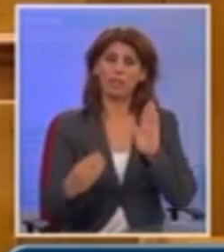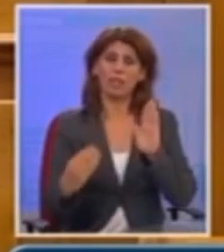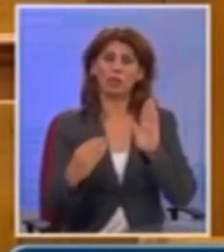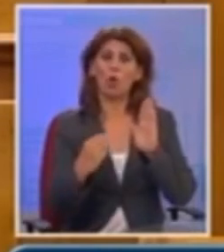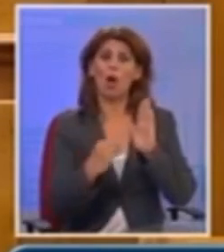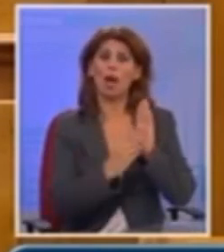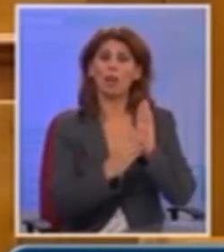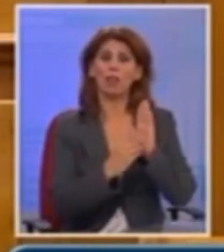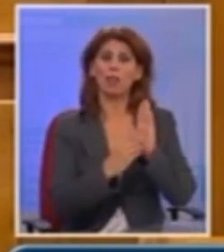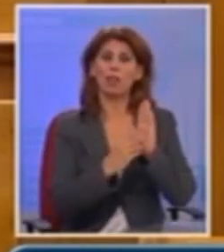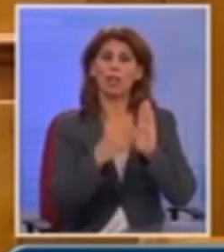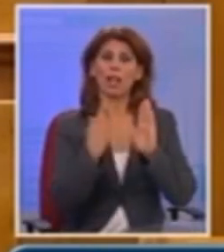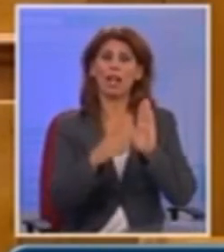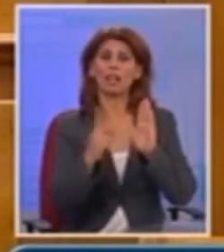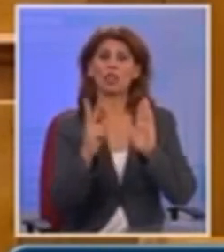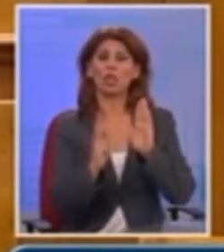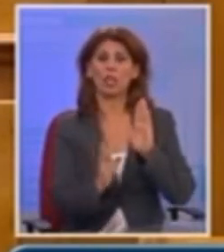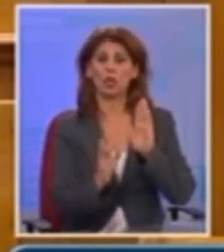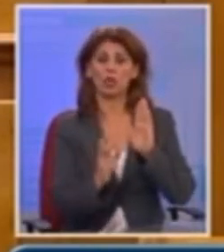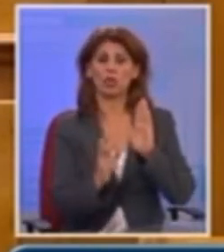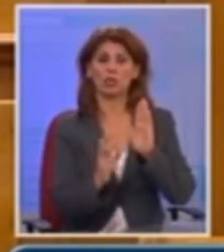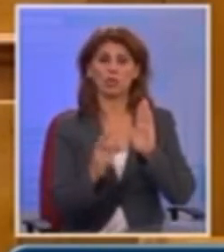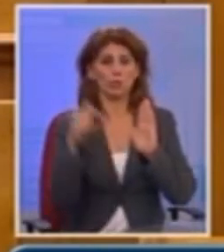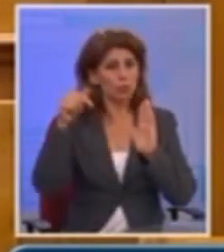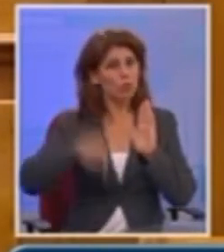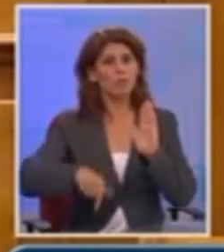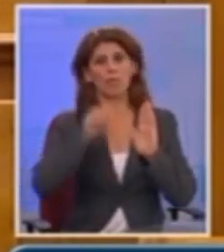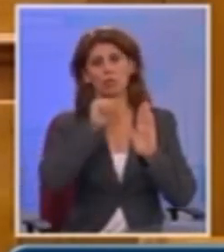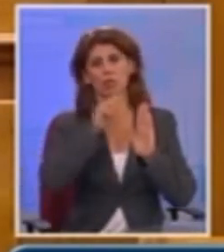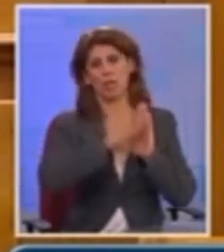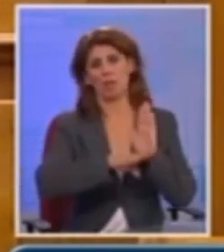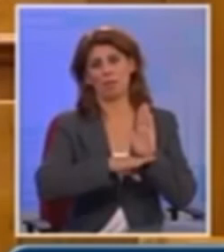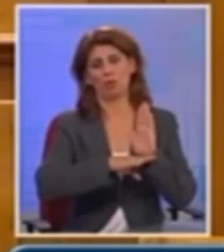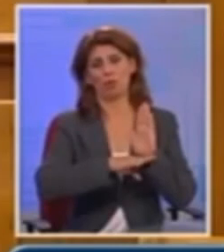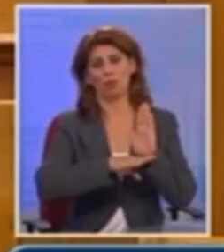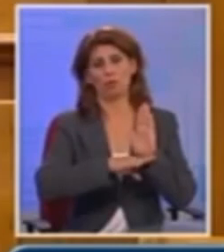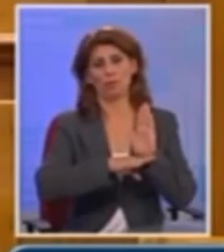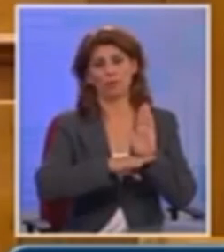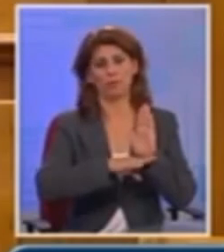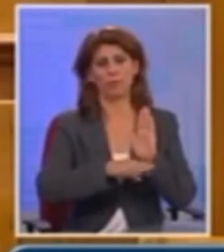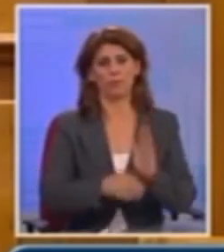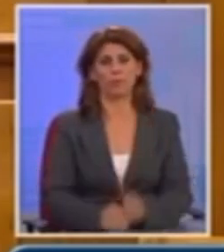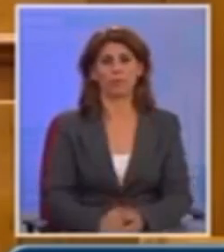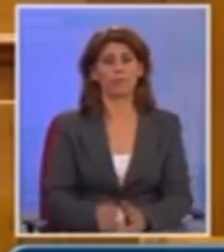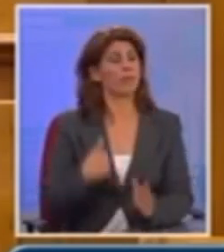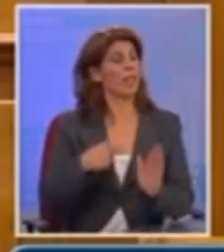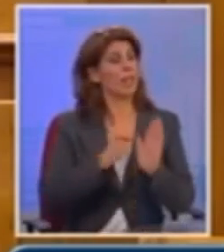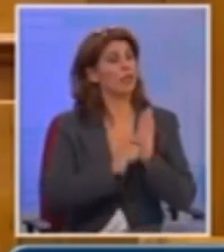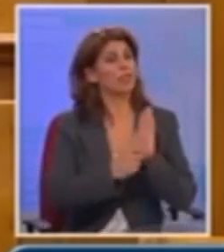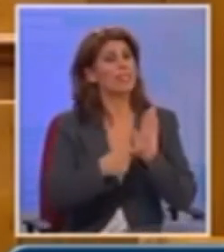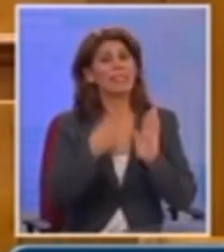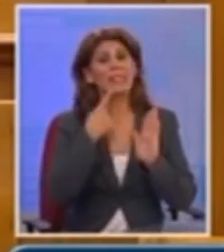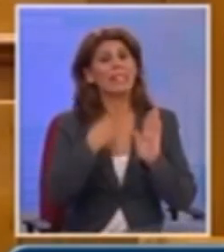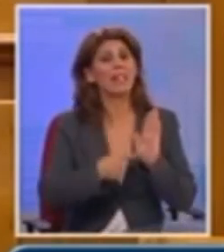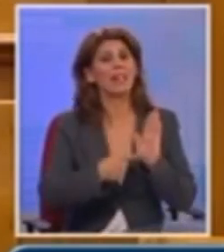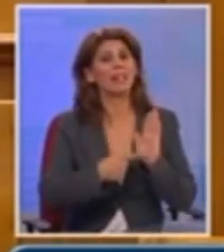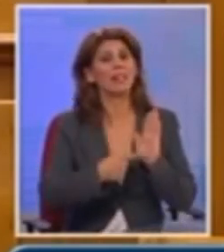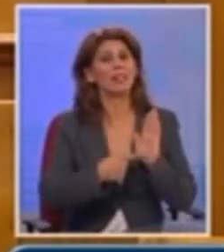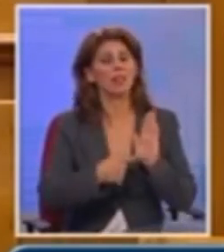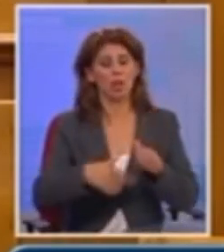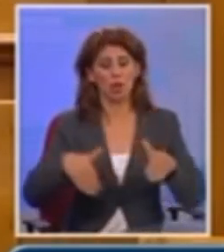άρθρο 120 του σημερινού Συντάγματος και λέει ότι